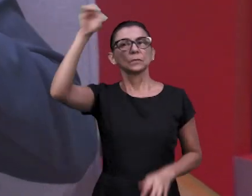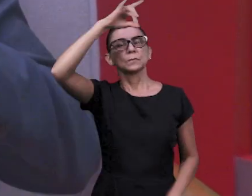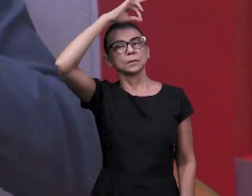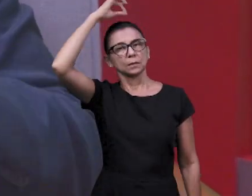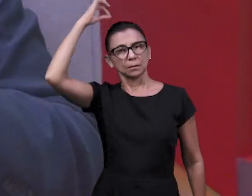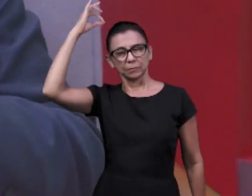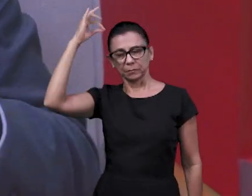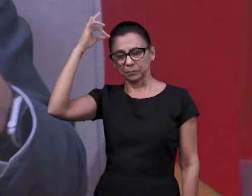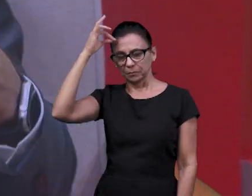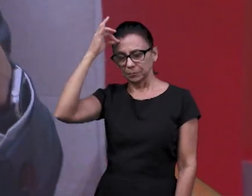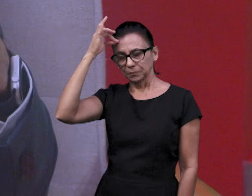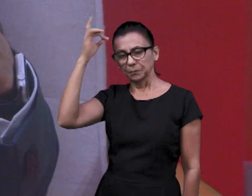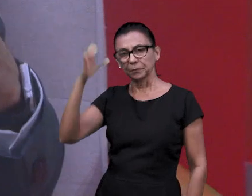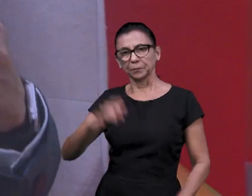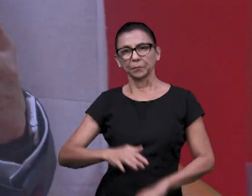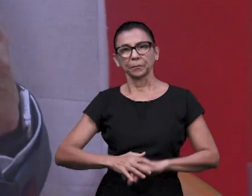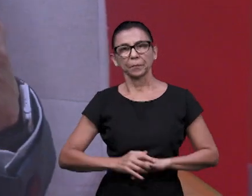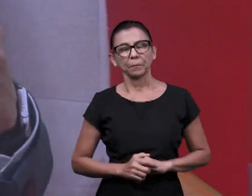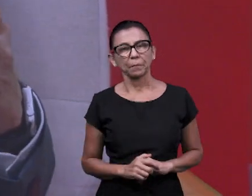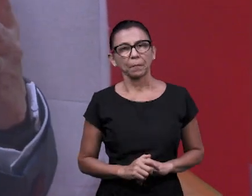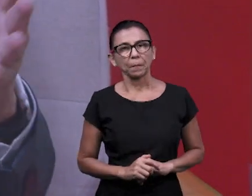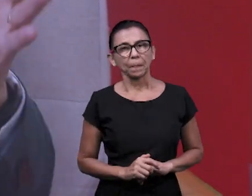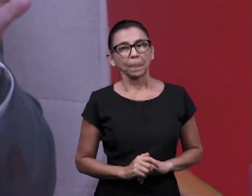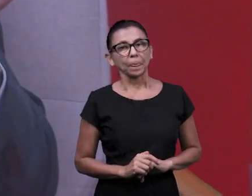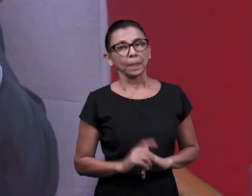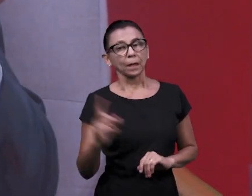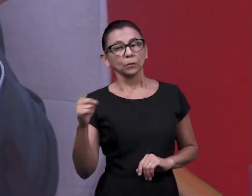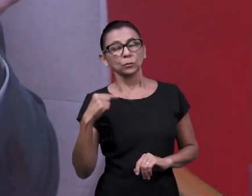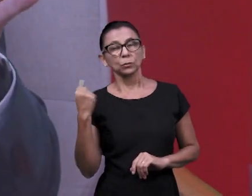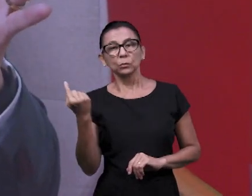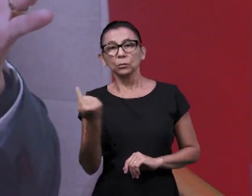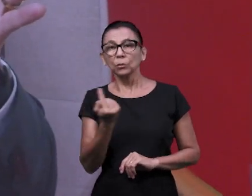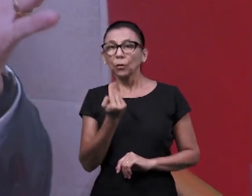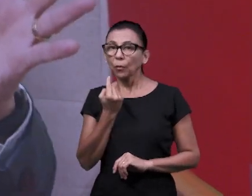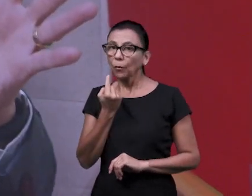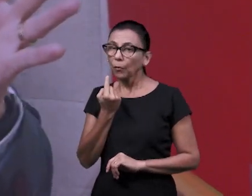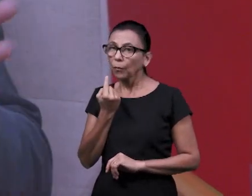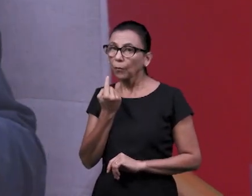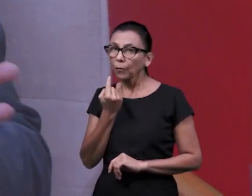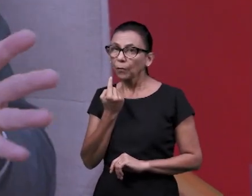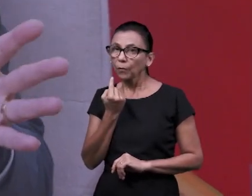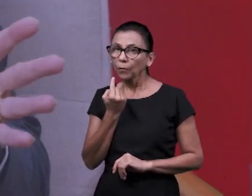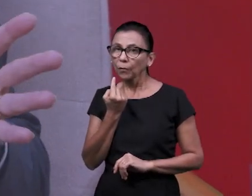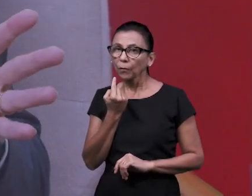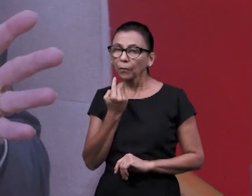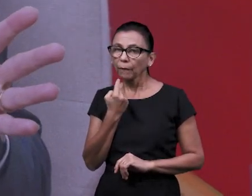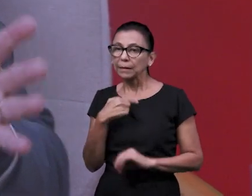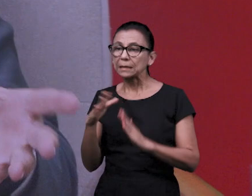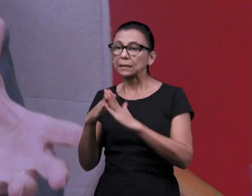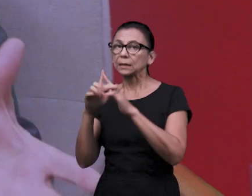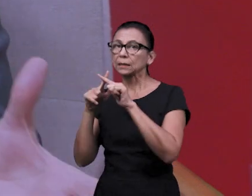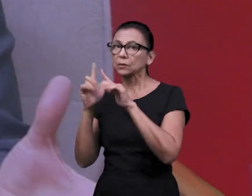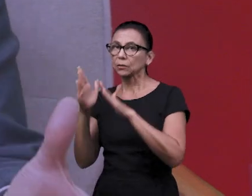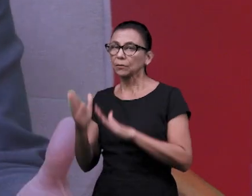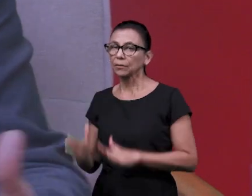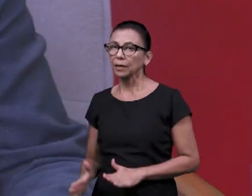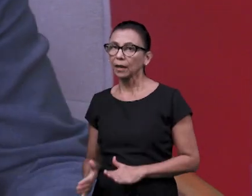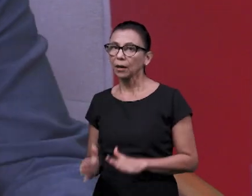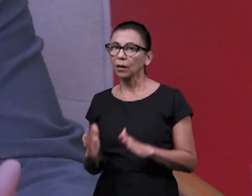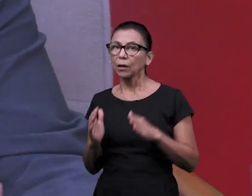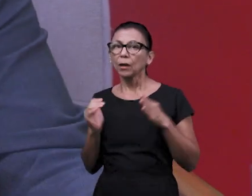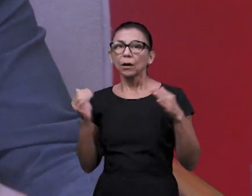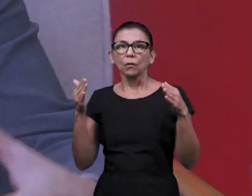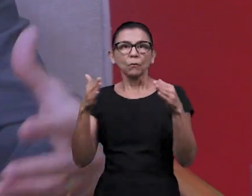tout ce que nous faisons en tant qu'Église a comme fondement la parole de Dieu. Donc la